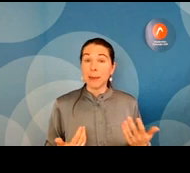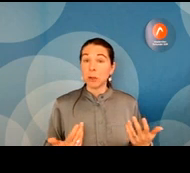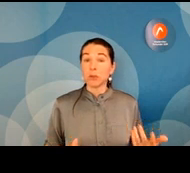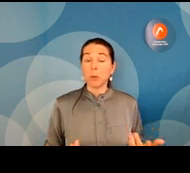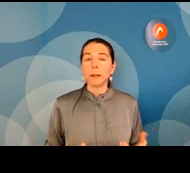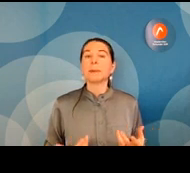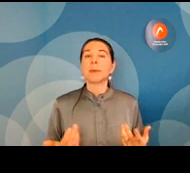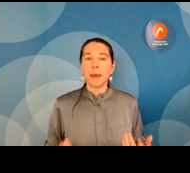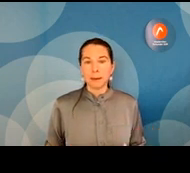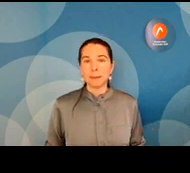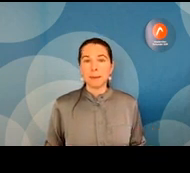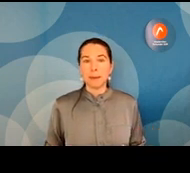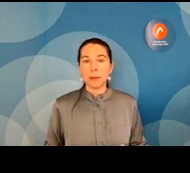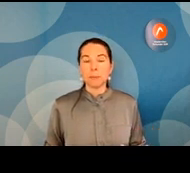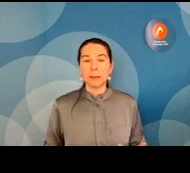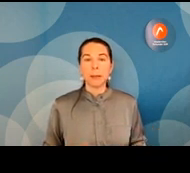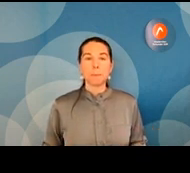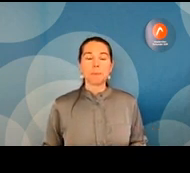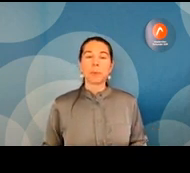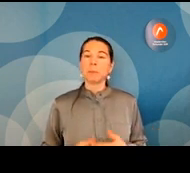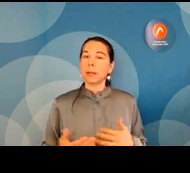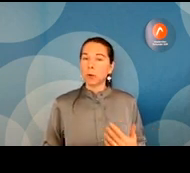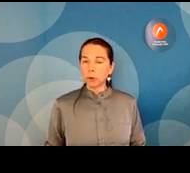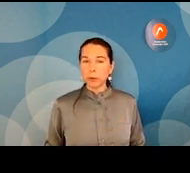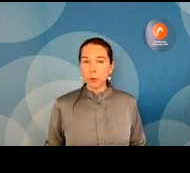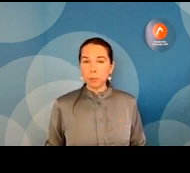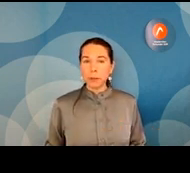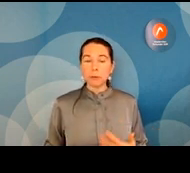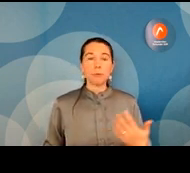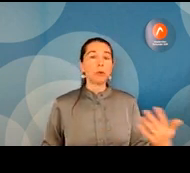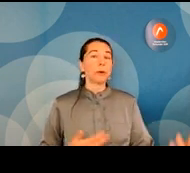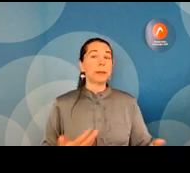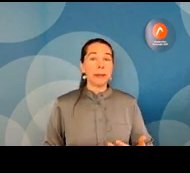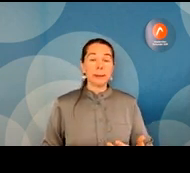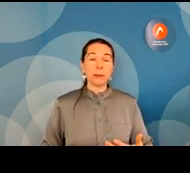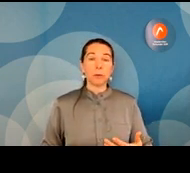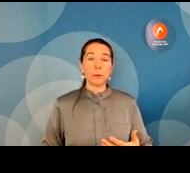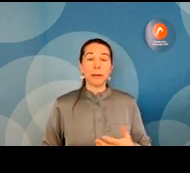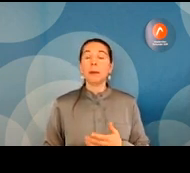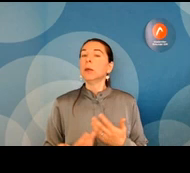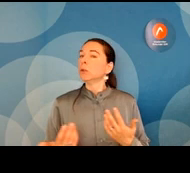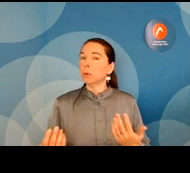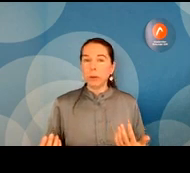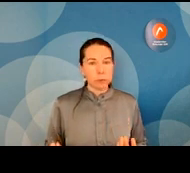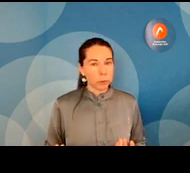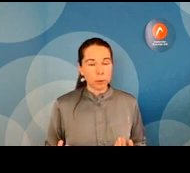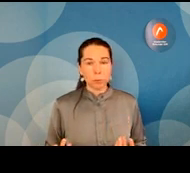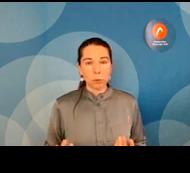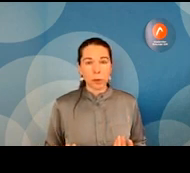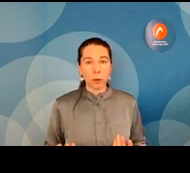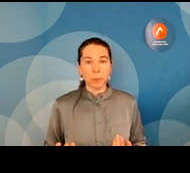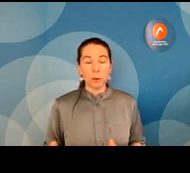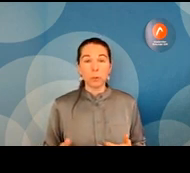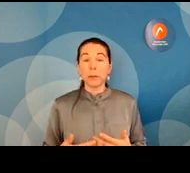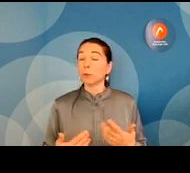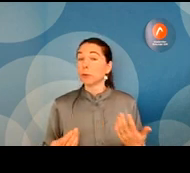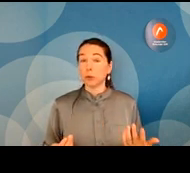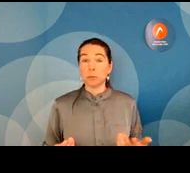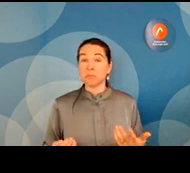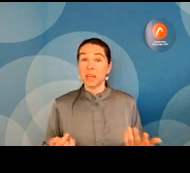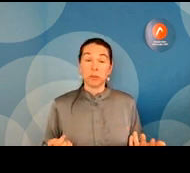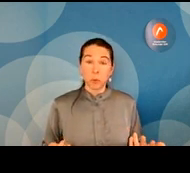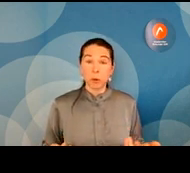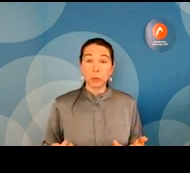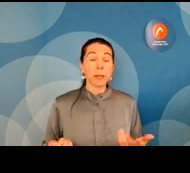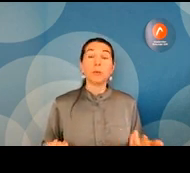inom närmsta 1-2 åren, kanske inte det är rimligt. Men en kortare utbildning som fortfarande ger dig någonting, då är det så att om du ska gå i pension inom